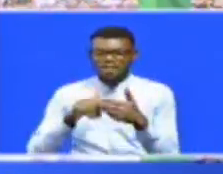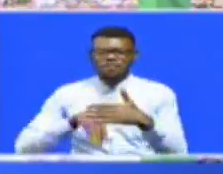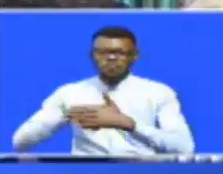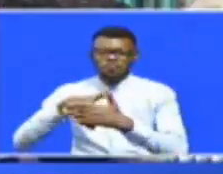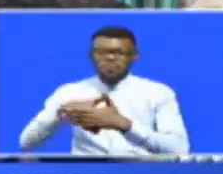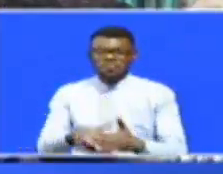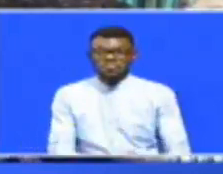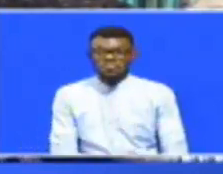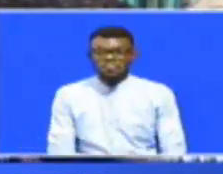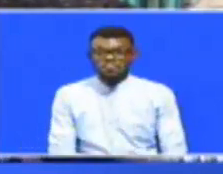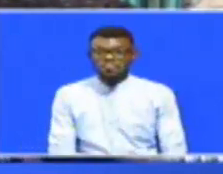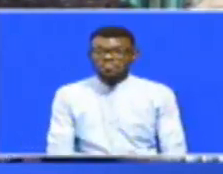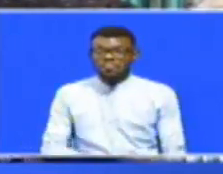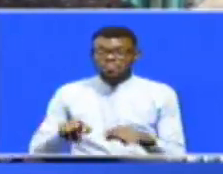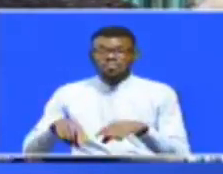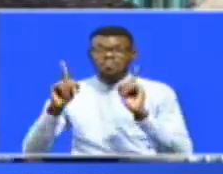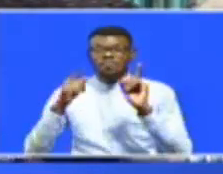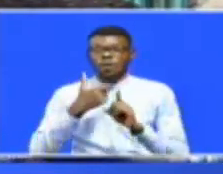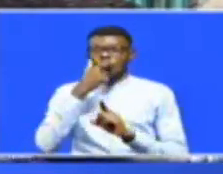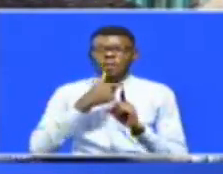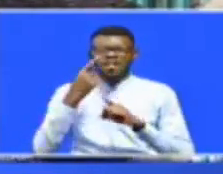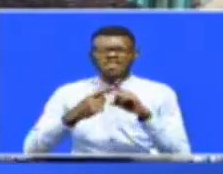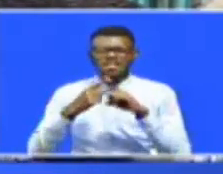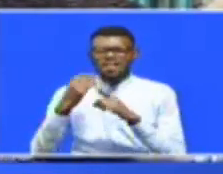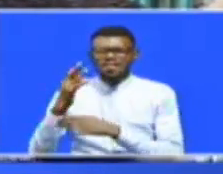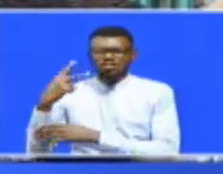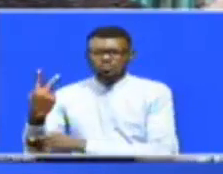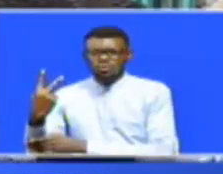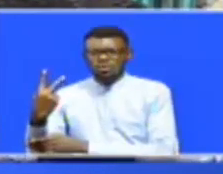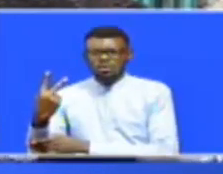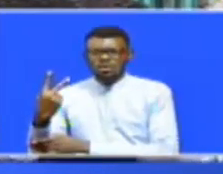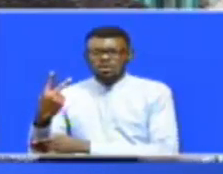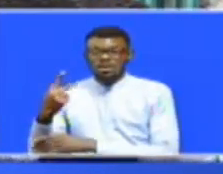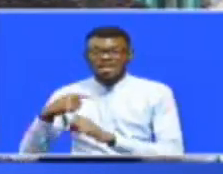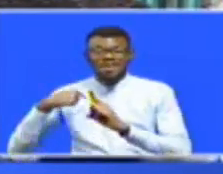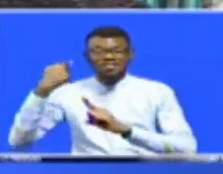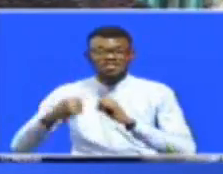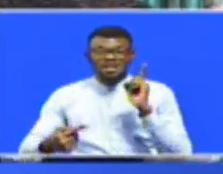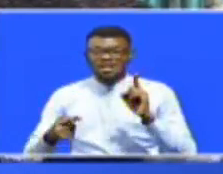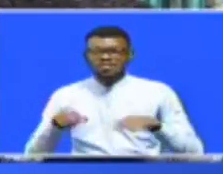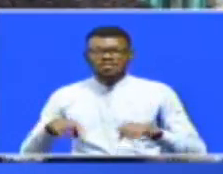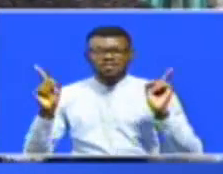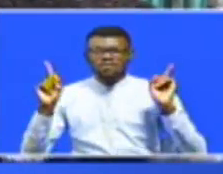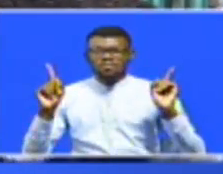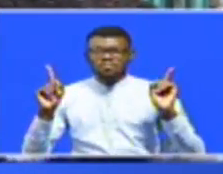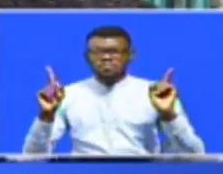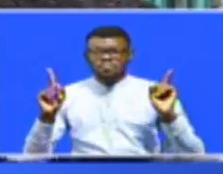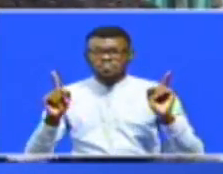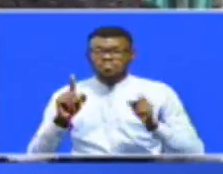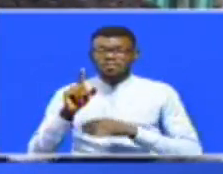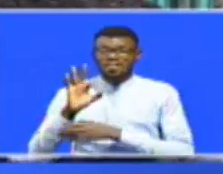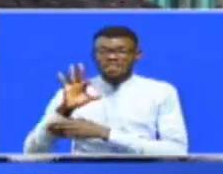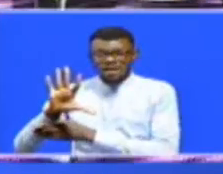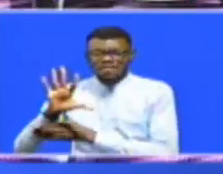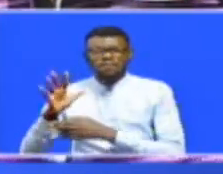Yeah. Matasi anatimiza umri wa miaka 32 mwaka 2021 na tayari amefikisha mechi 35